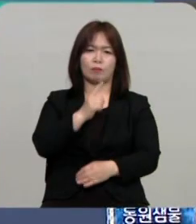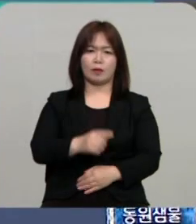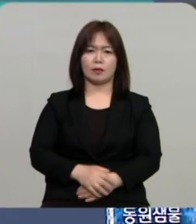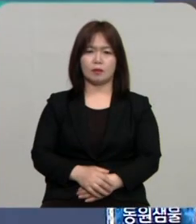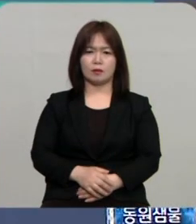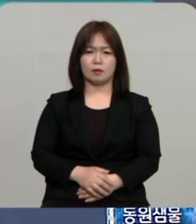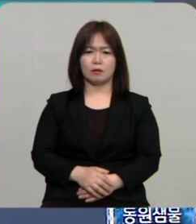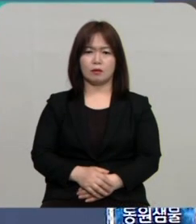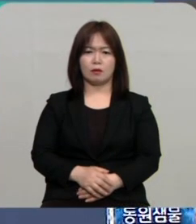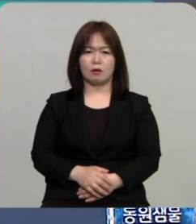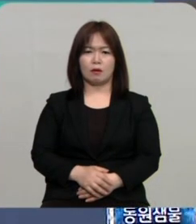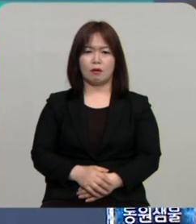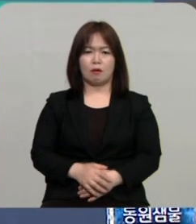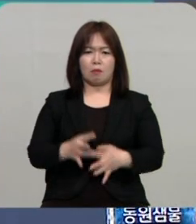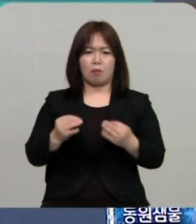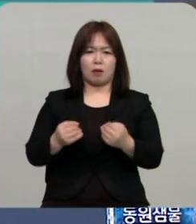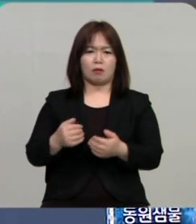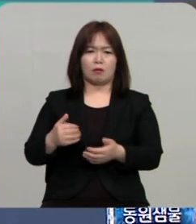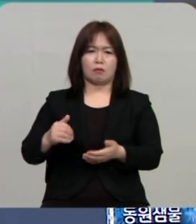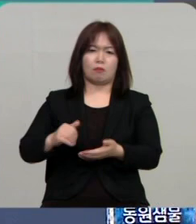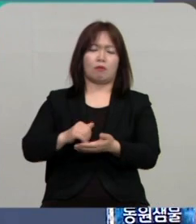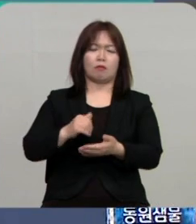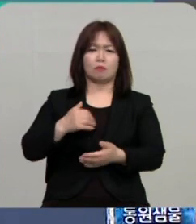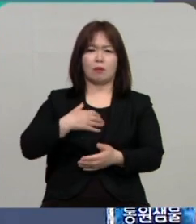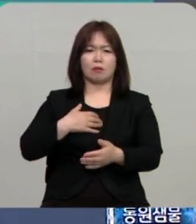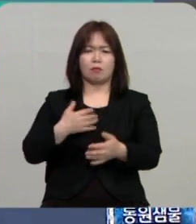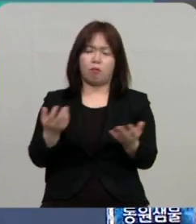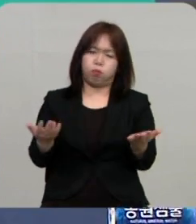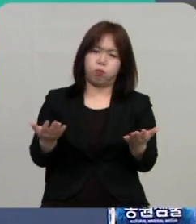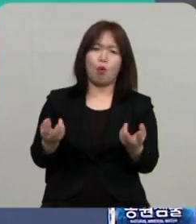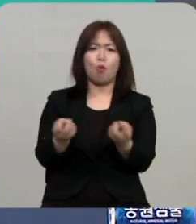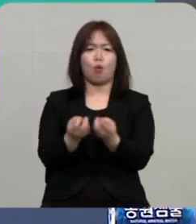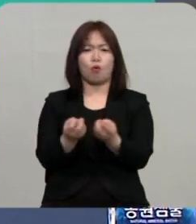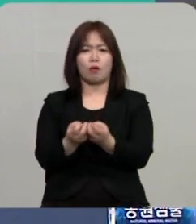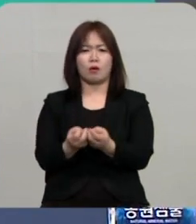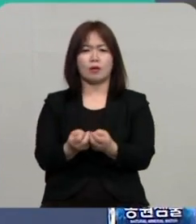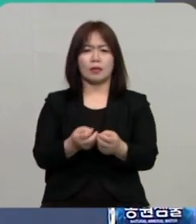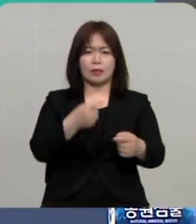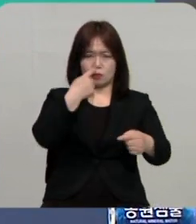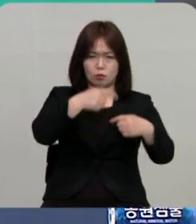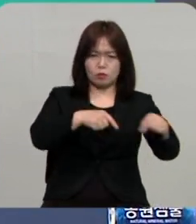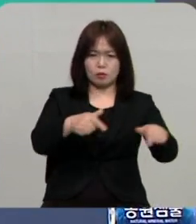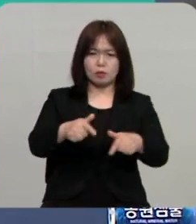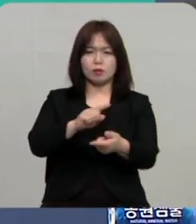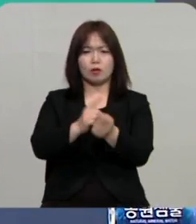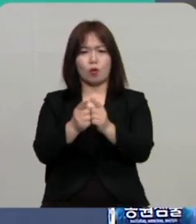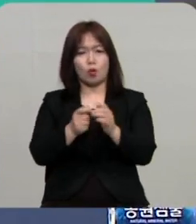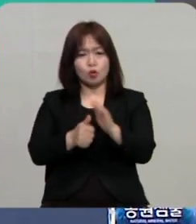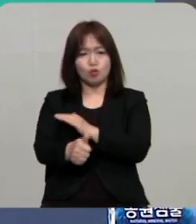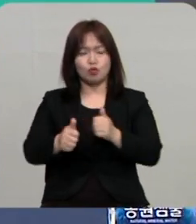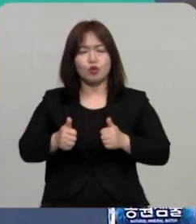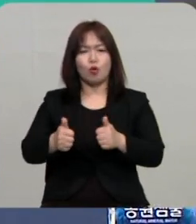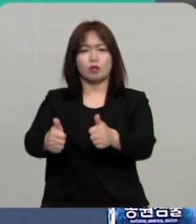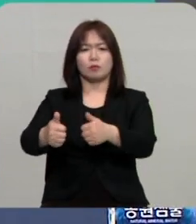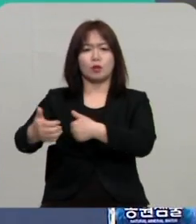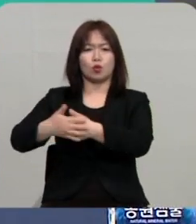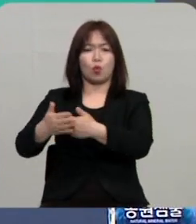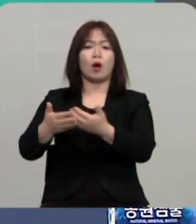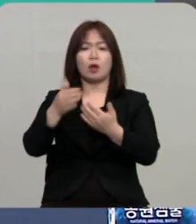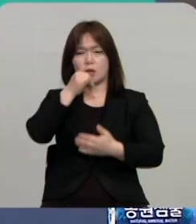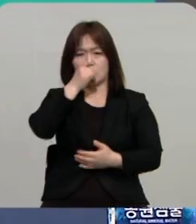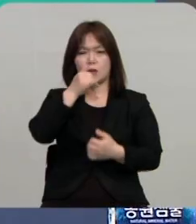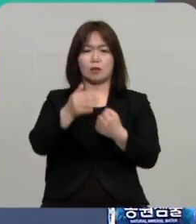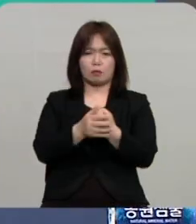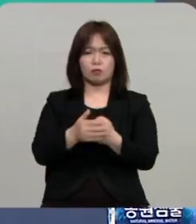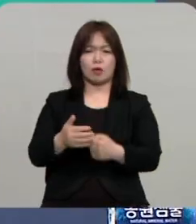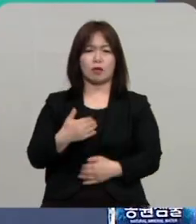많이 쫓깁니다. 쫓기는데 뭐 어쩌겠습니까? 뭐 코칭 스태프나 또 선수들은 또 열심히 해주고